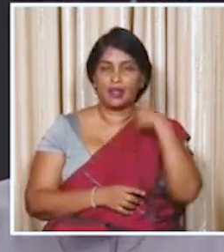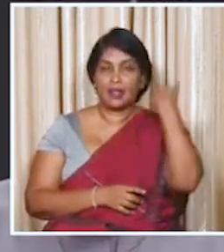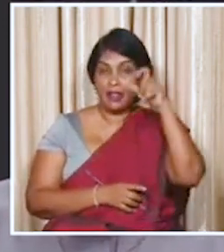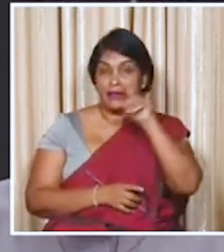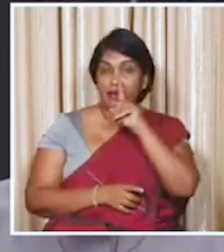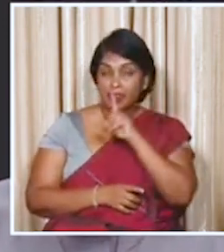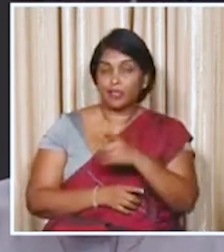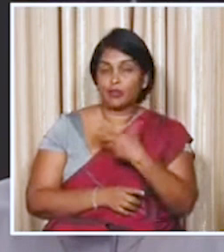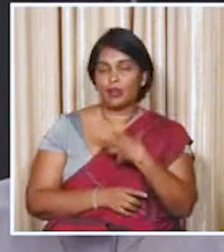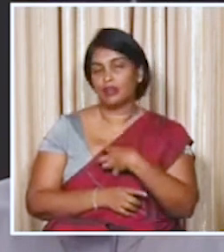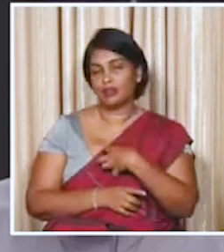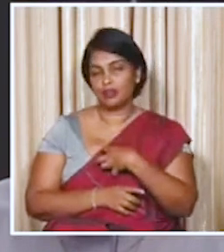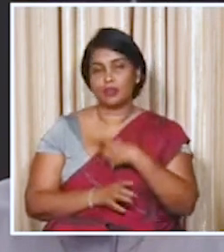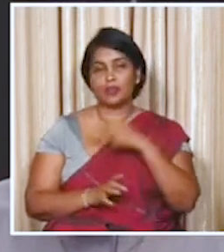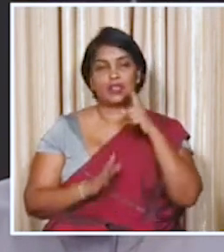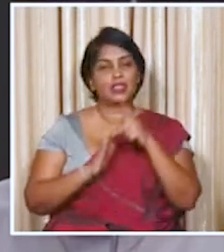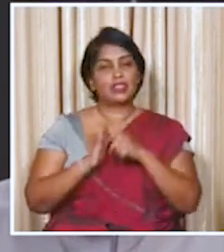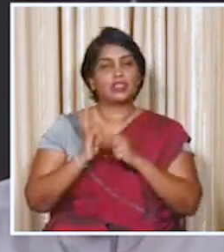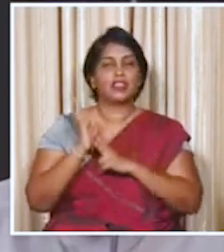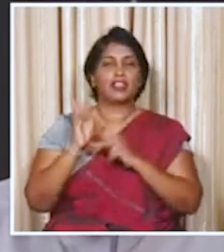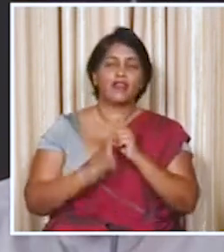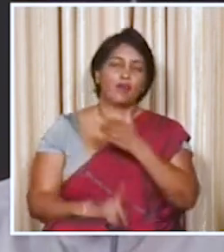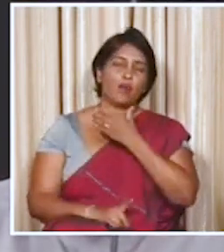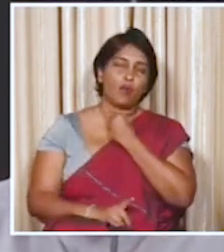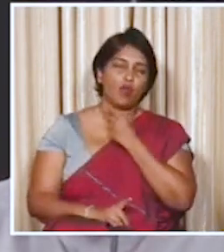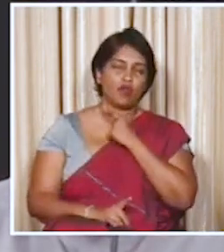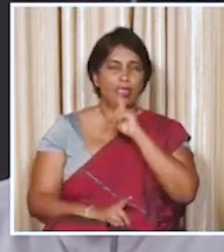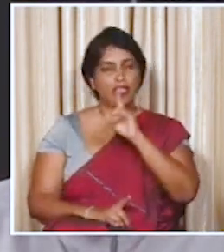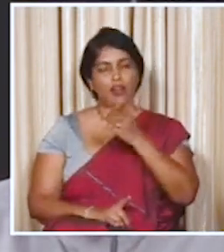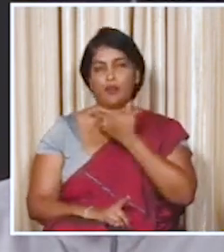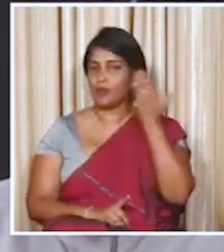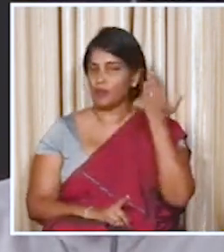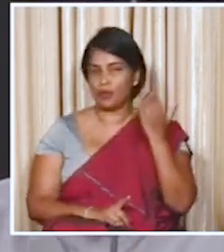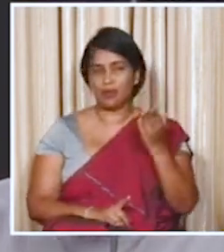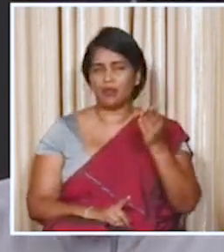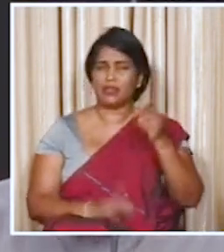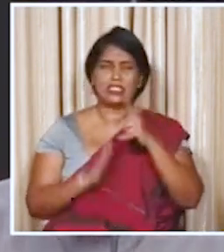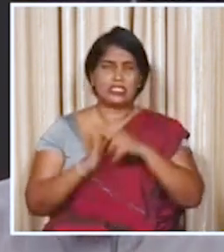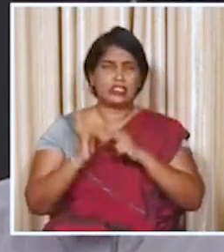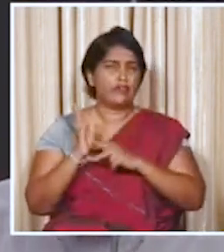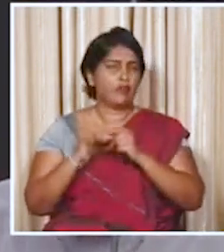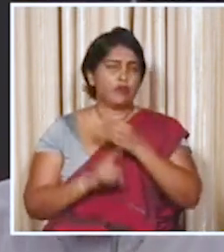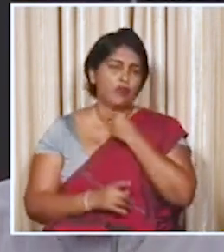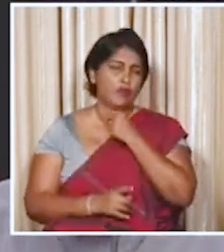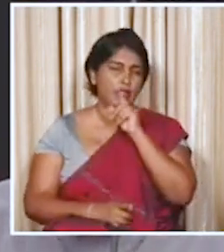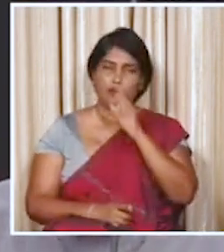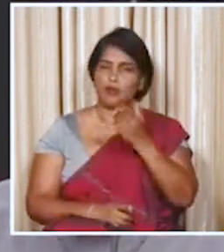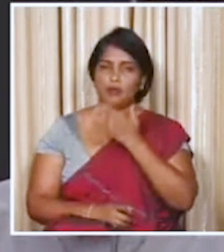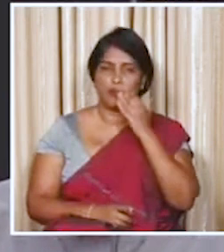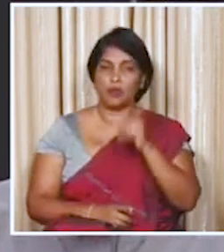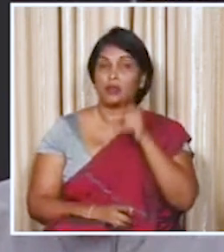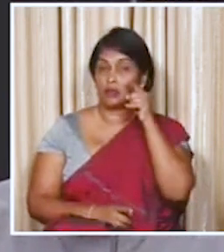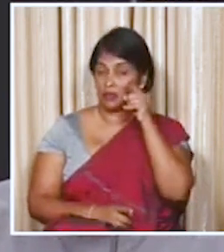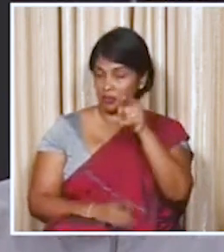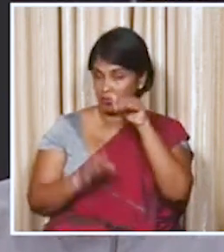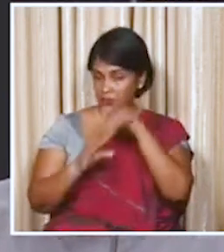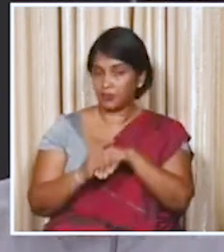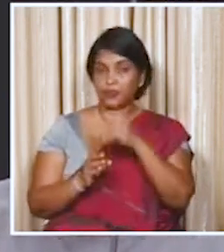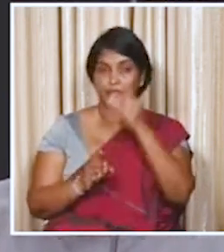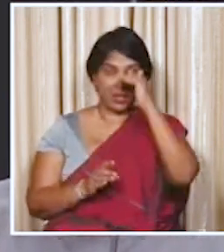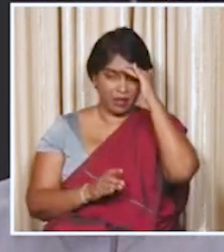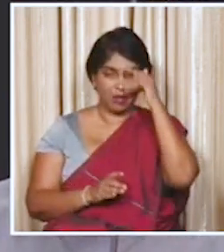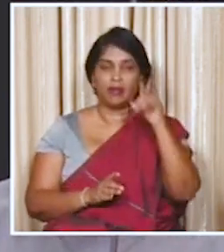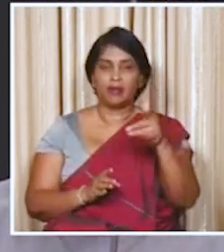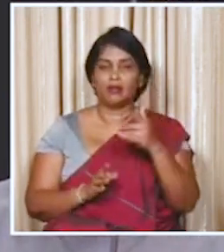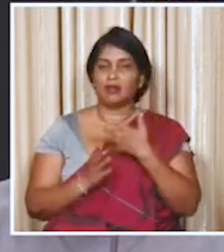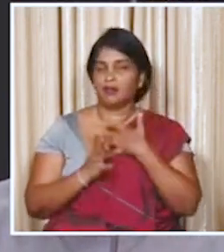දුකයි. ජනතා විමුක්ති පෙරමුණට බොරු කියන්න පුළුවා. ඒගොල්ලන්ට බොරු කියන්න පුළුවා. දැන් ඔබතුමියලාගේ නායකතුමා